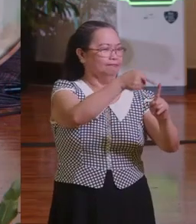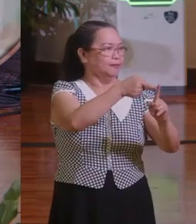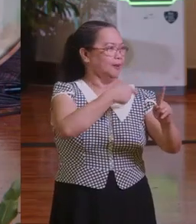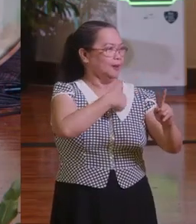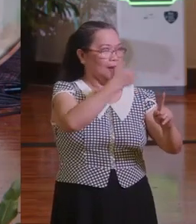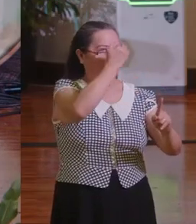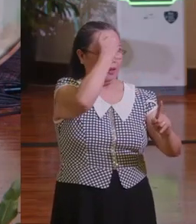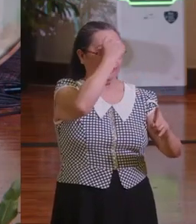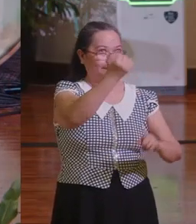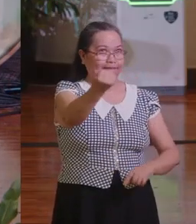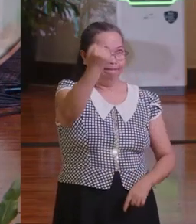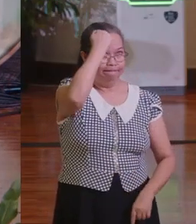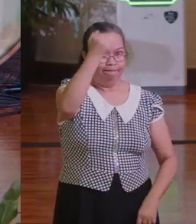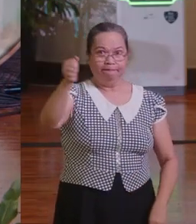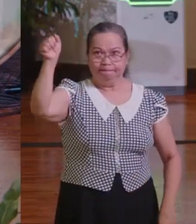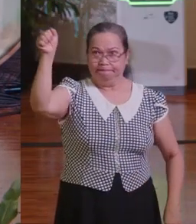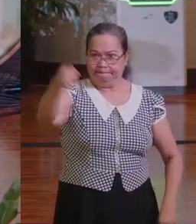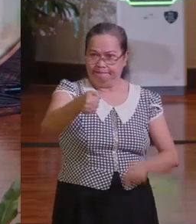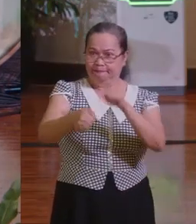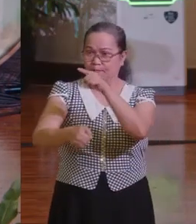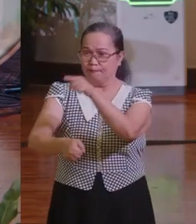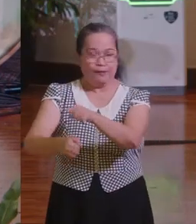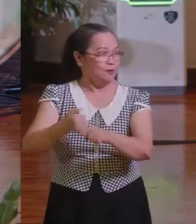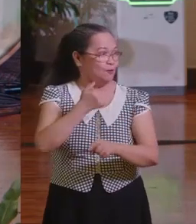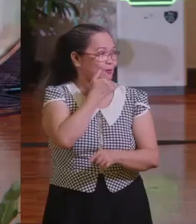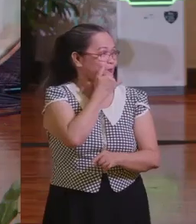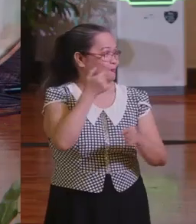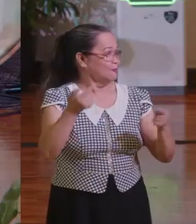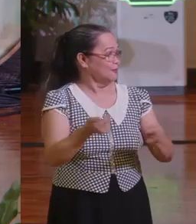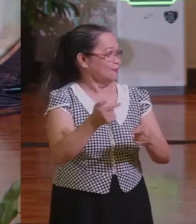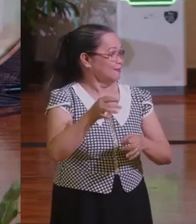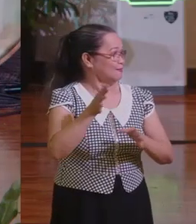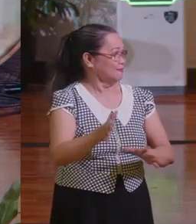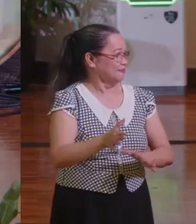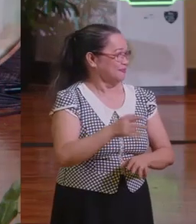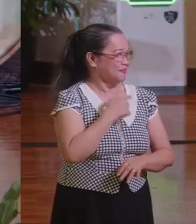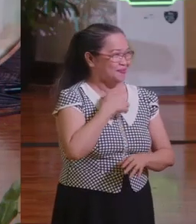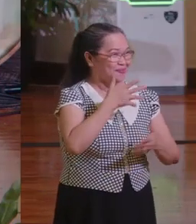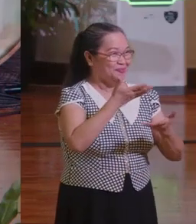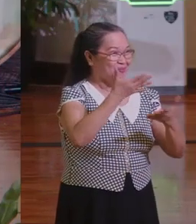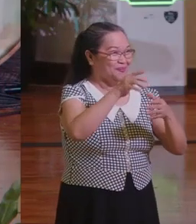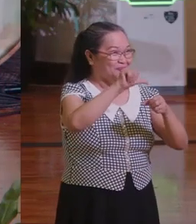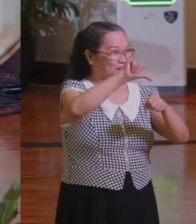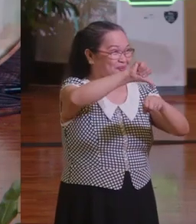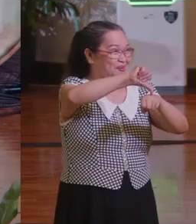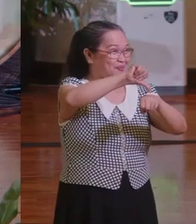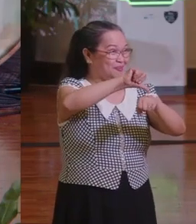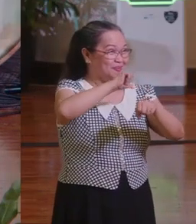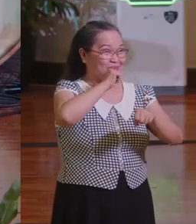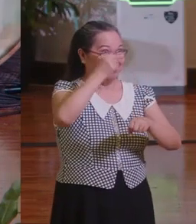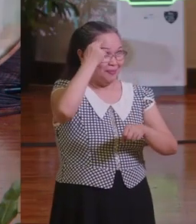him rebuke me. It is oil for my head. Let my head not refuse it.